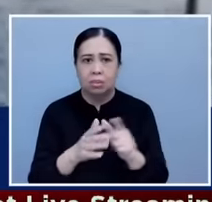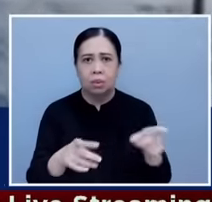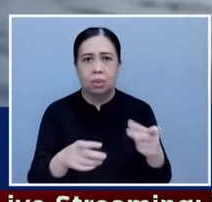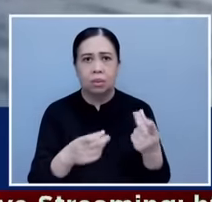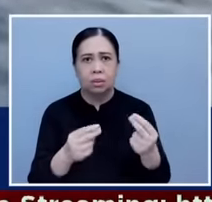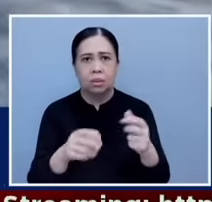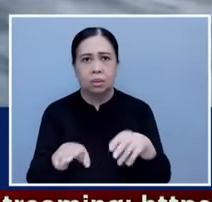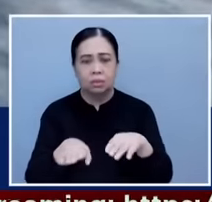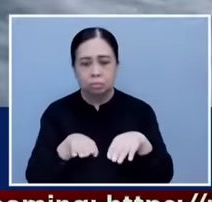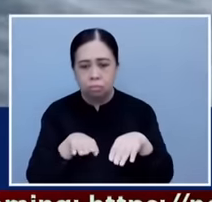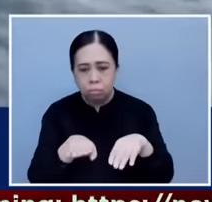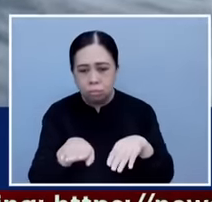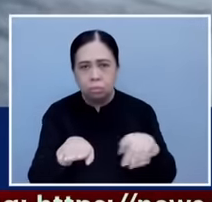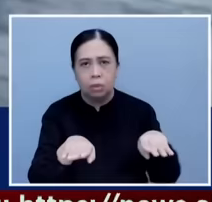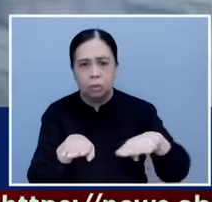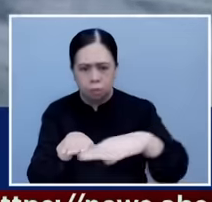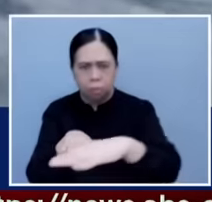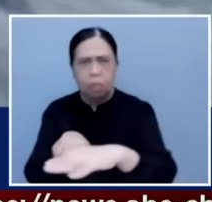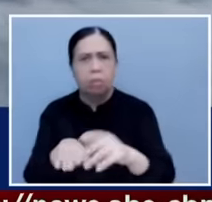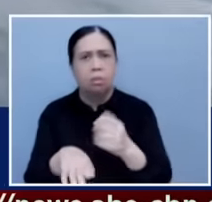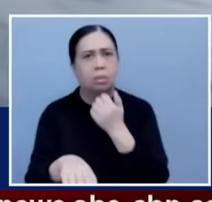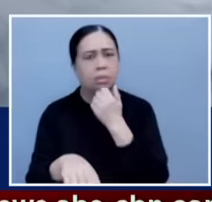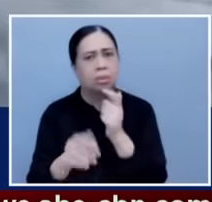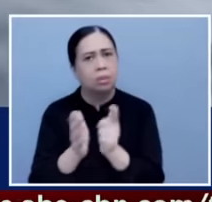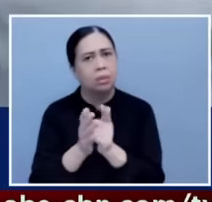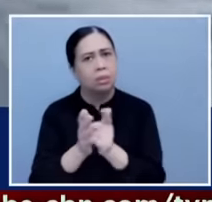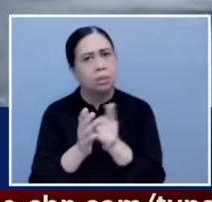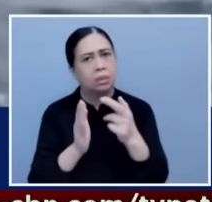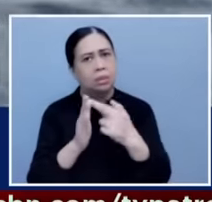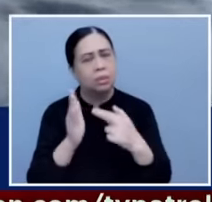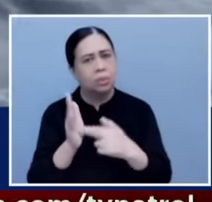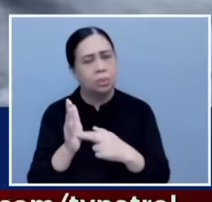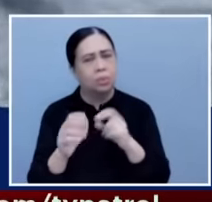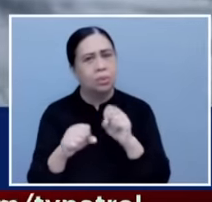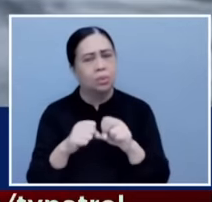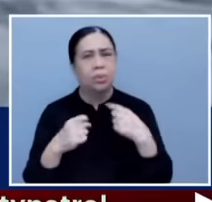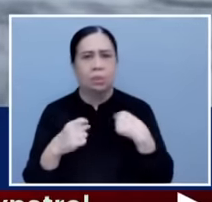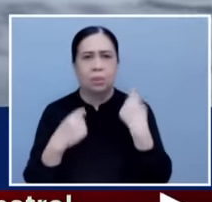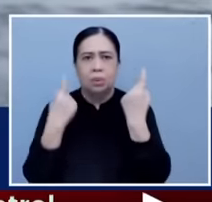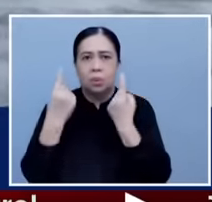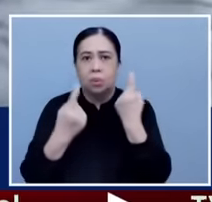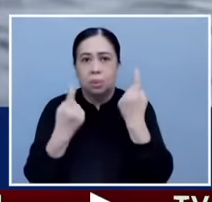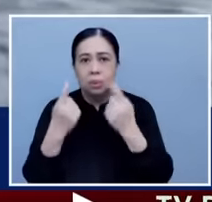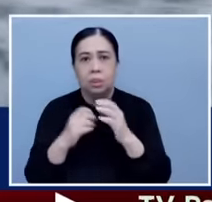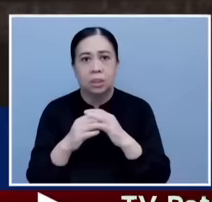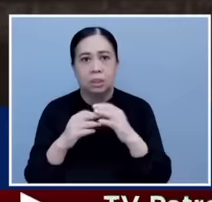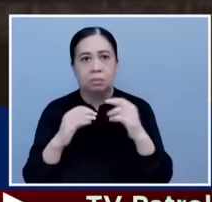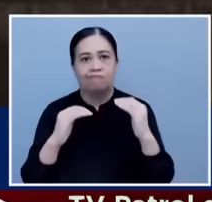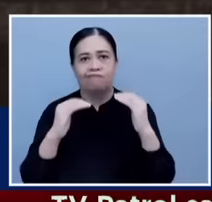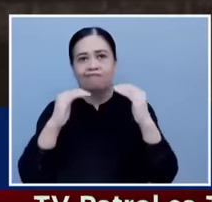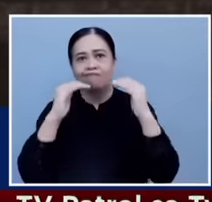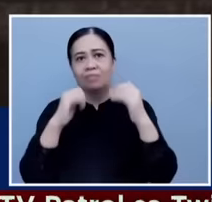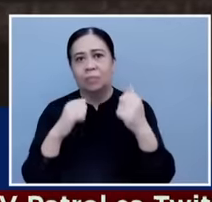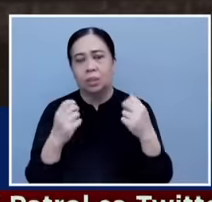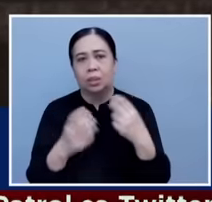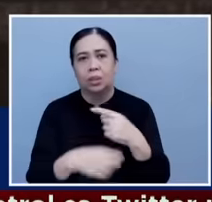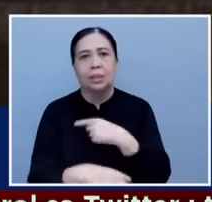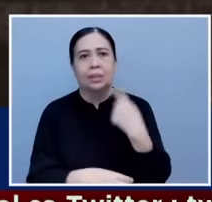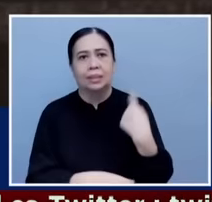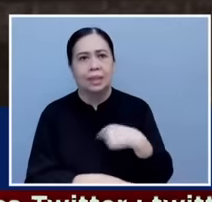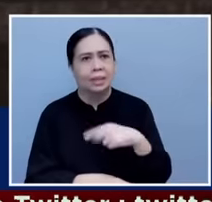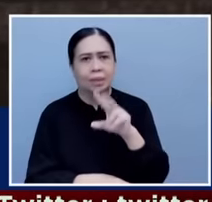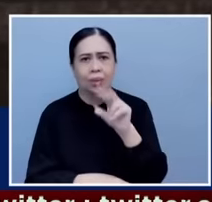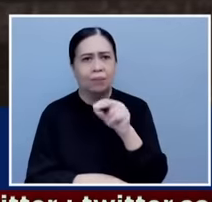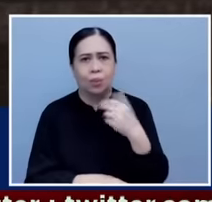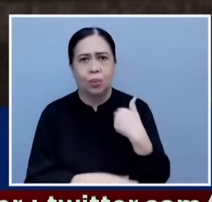sa maritime rules. So that's why we're worried na baka mag-escalate pa ito. China has no right